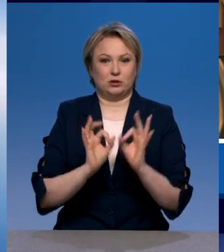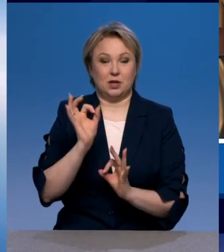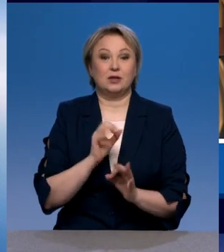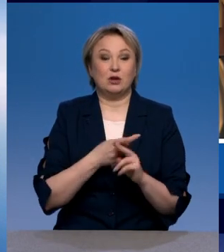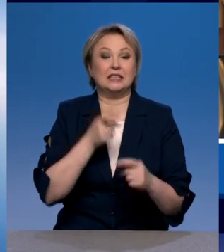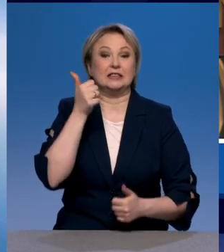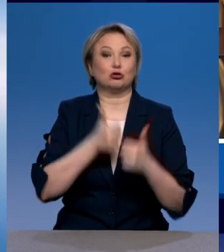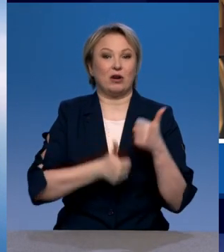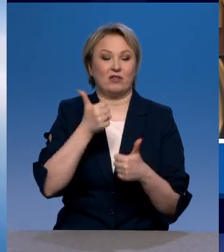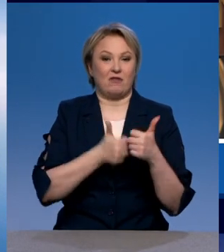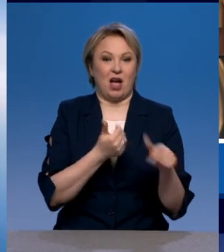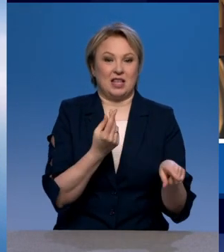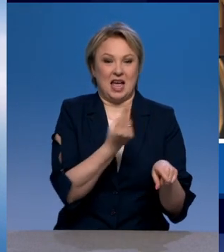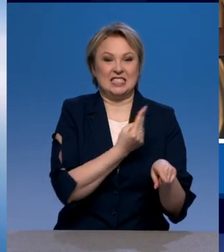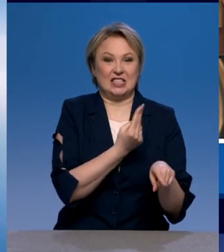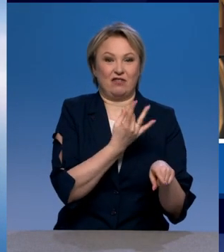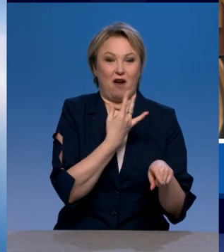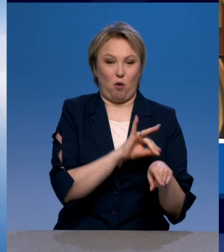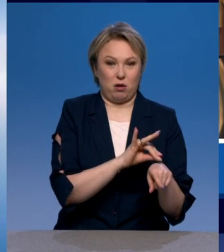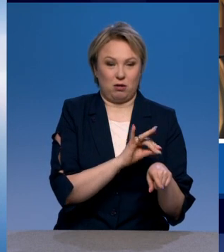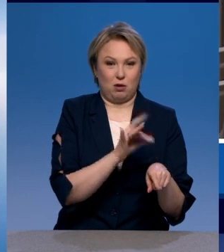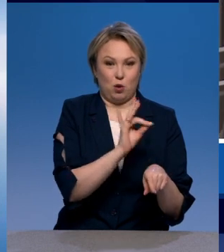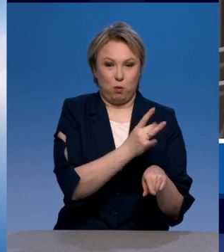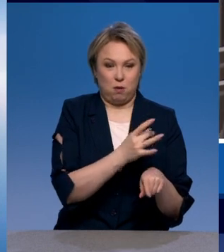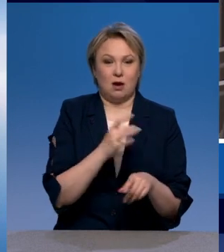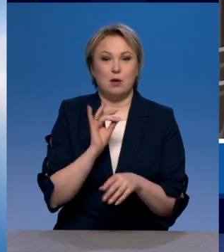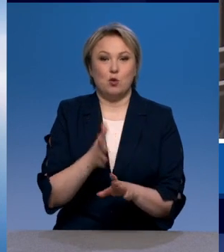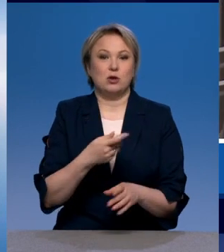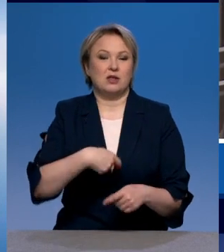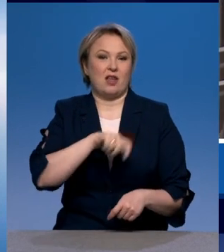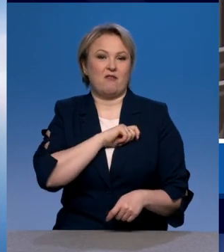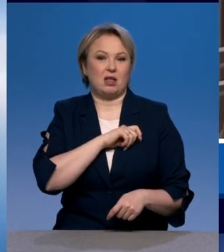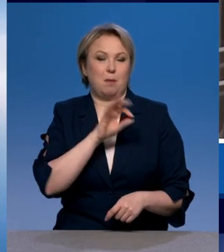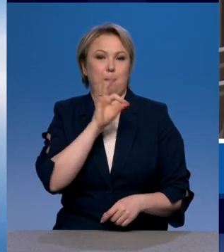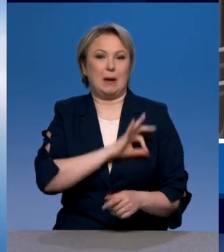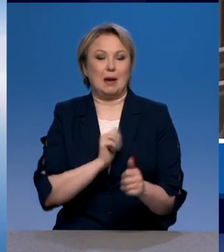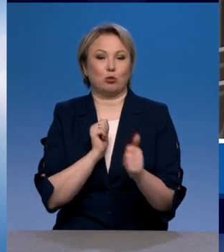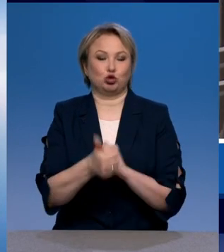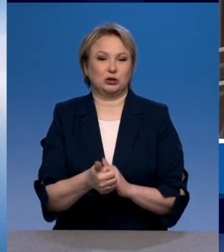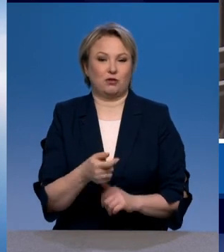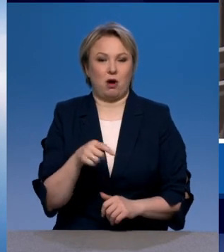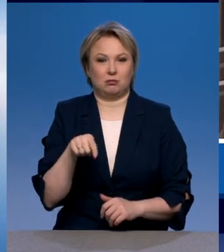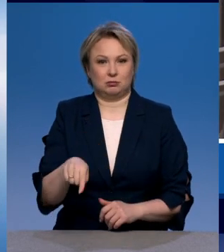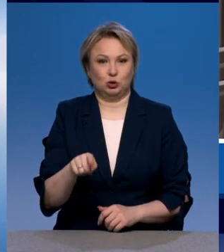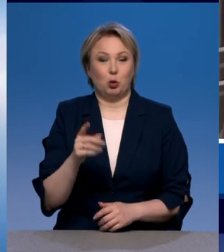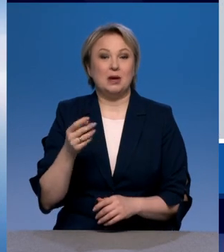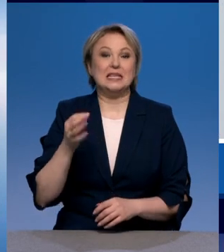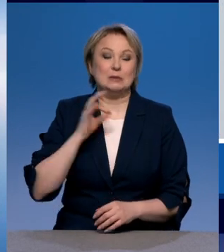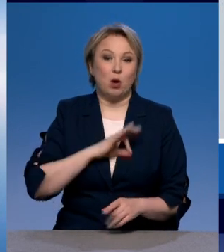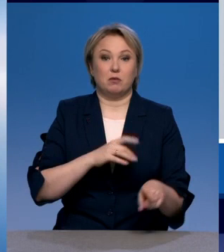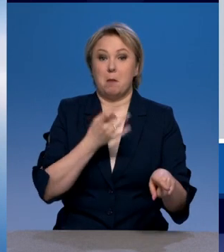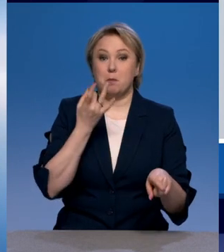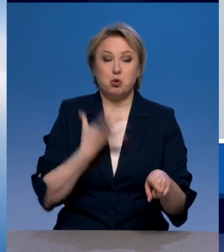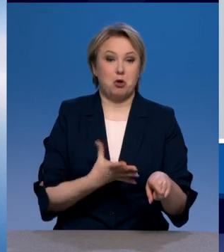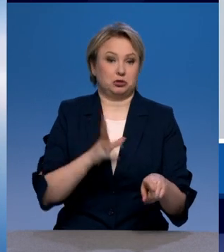цифровым рублем, который будет давать определенные преимущества с точки зрения использования, с точки зрения простоты,